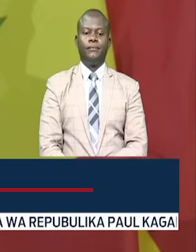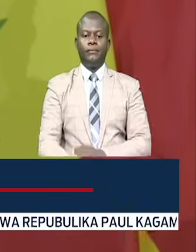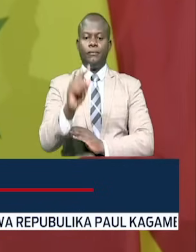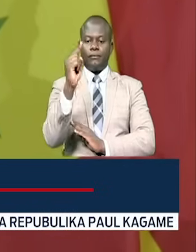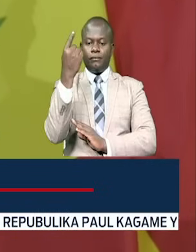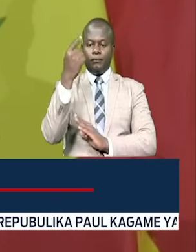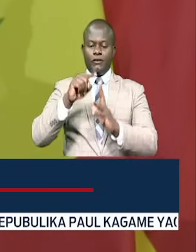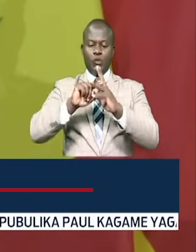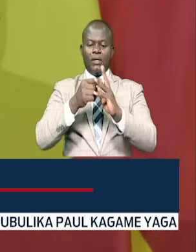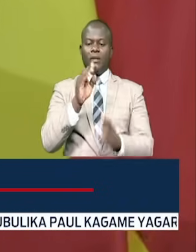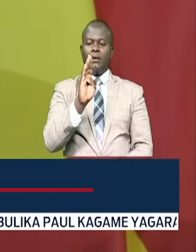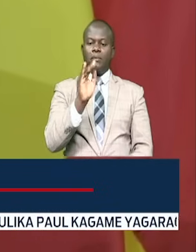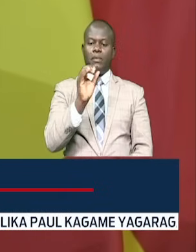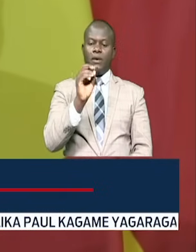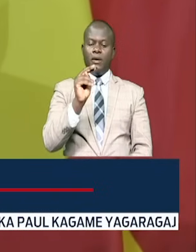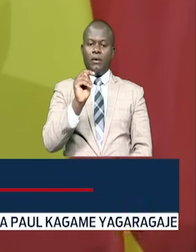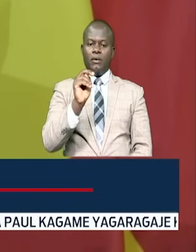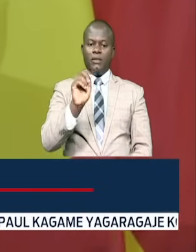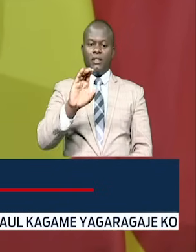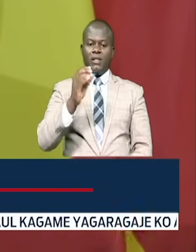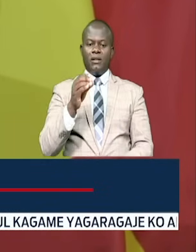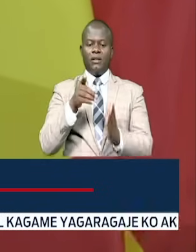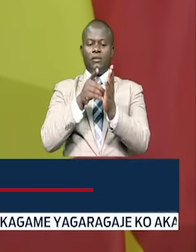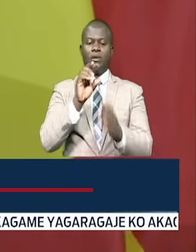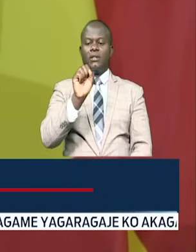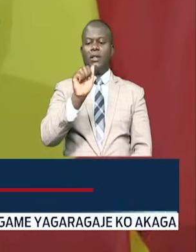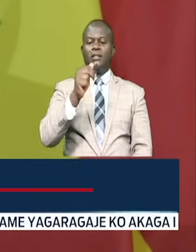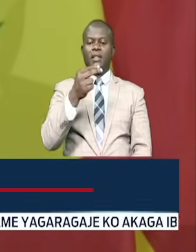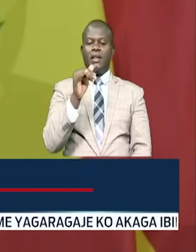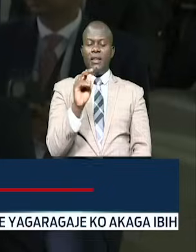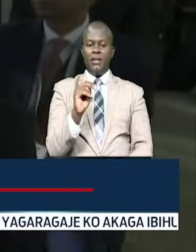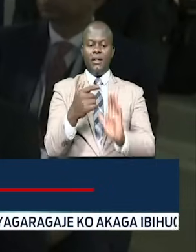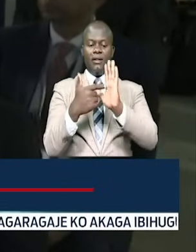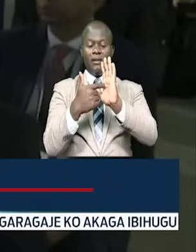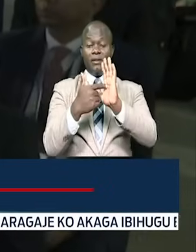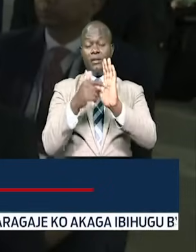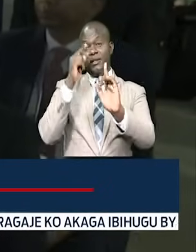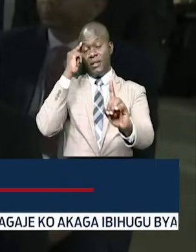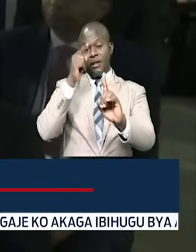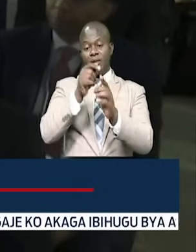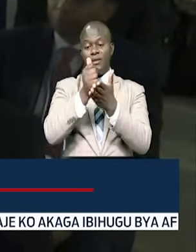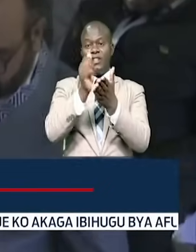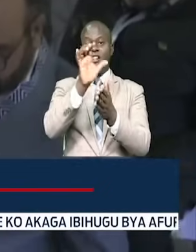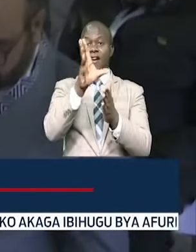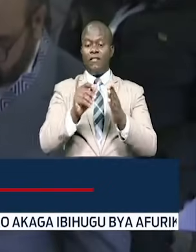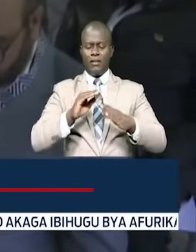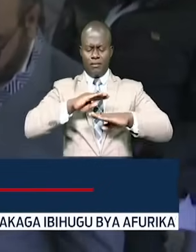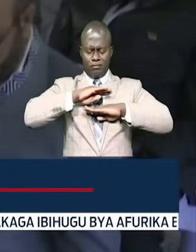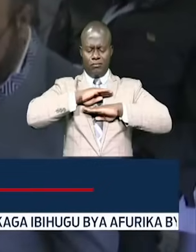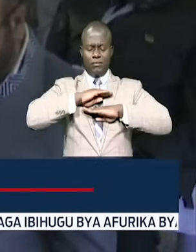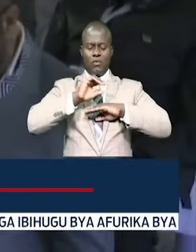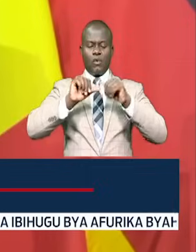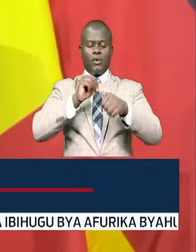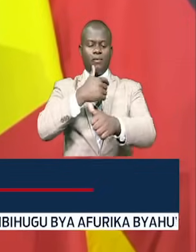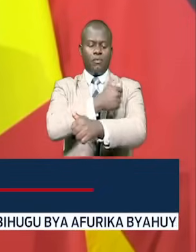bashinze BioNTech akanaba umuyobozi wayo Dr. Sahin we yagaragaje ko intego yabo ari ugufasha Afrika kwigira mu bijyanye